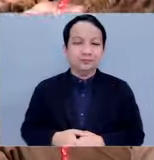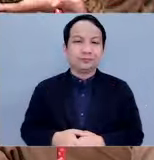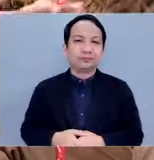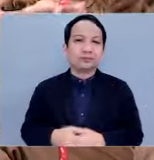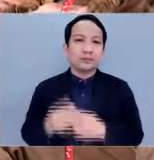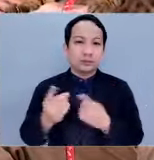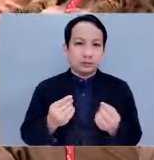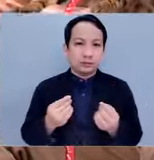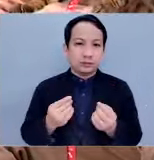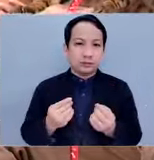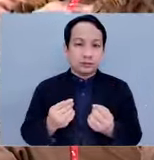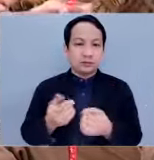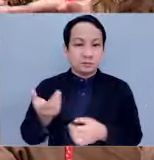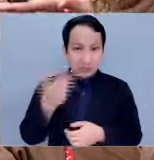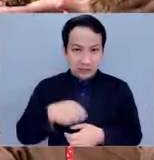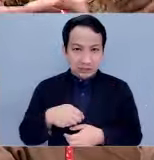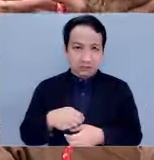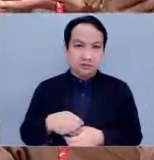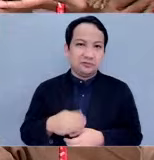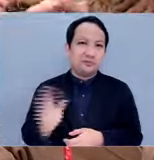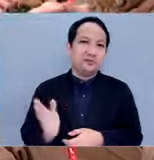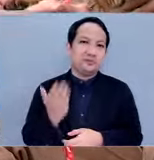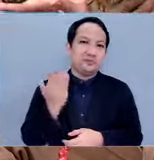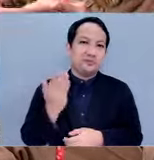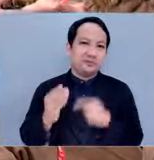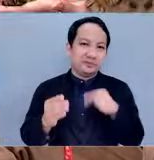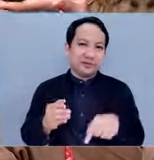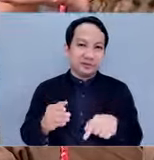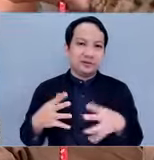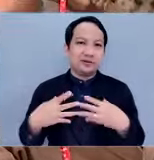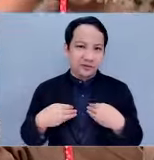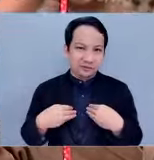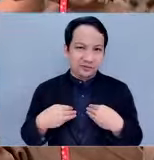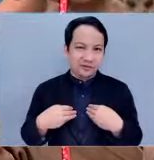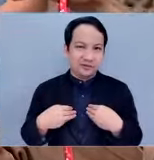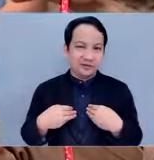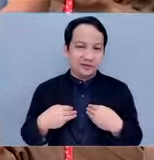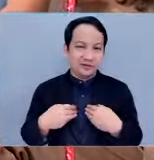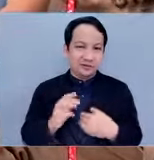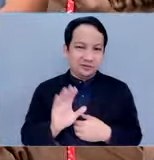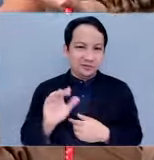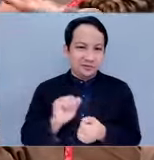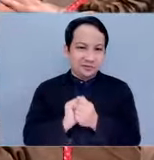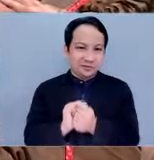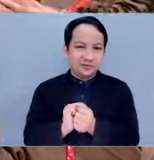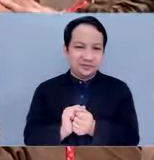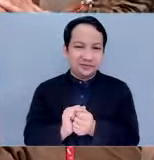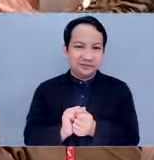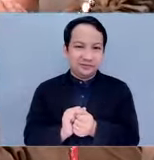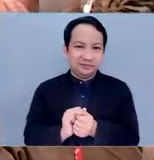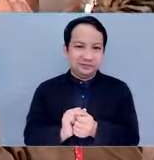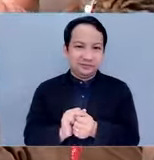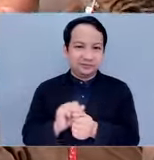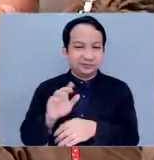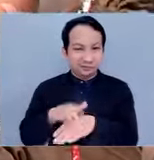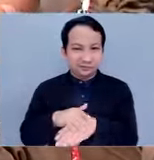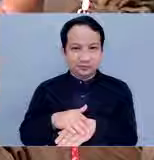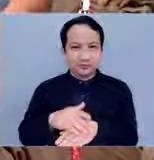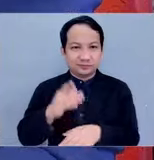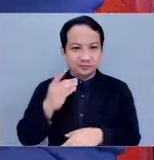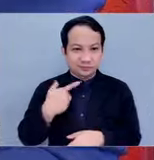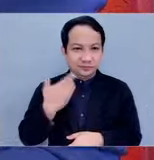pong fantastic ang morning natin. Yakapin ang inyong mga loved ones. Kasama na rin ang inyong mga firm babies. Ako po si Dimples